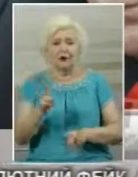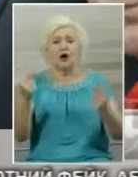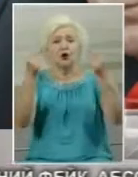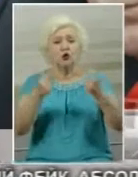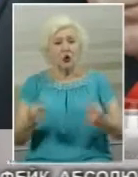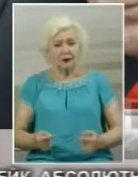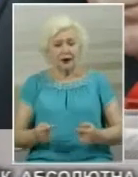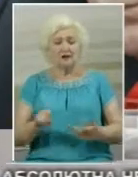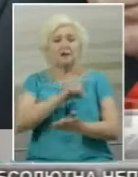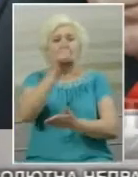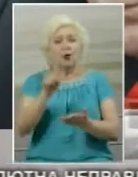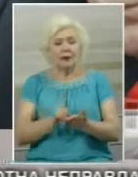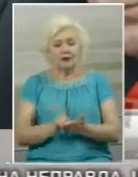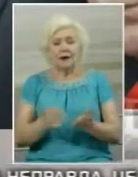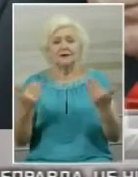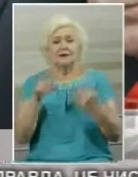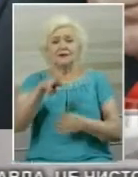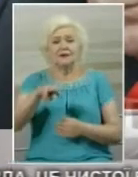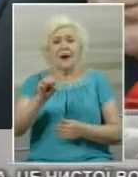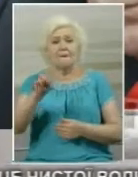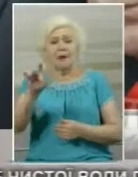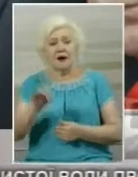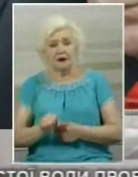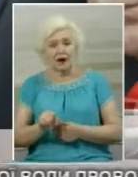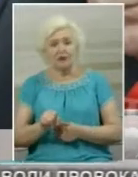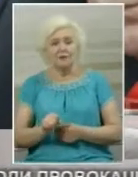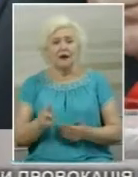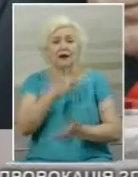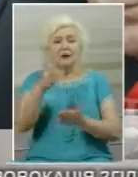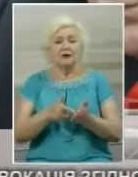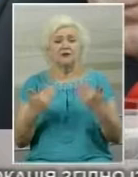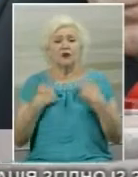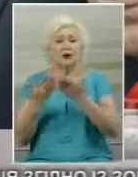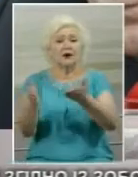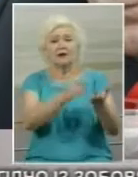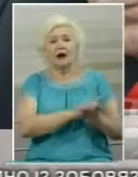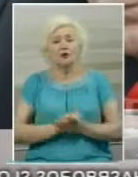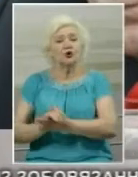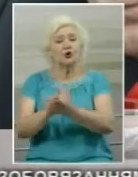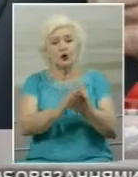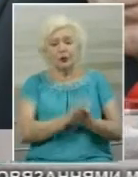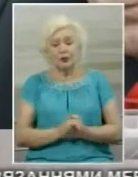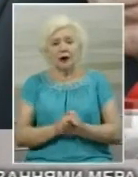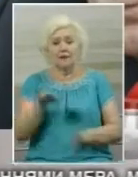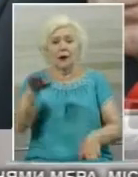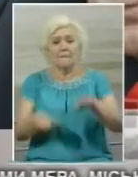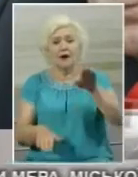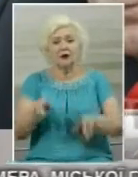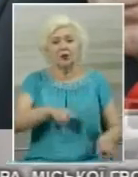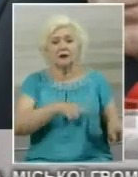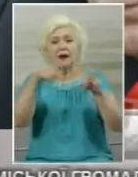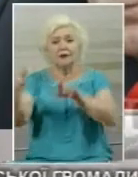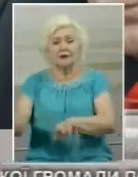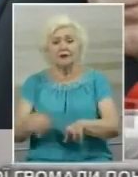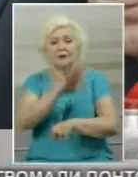згідно обов'язків мера міської нашої громади, понтонная переправа